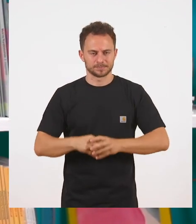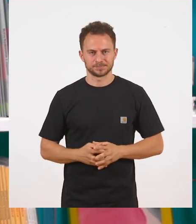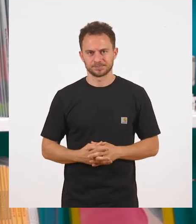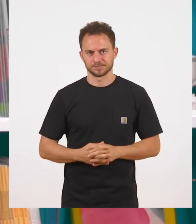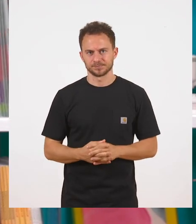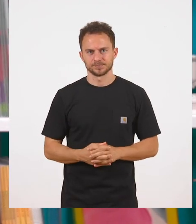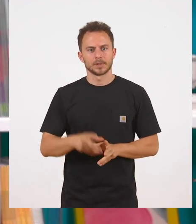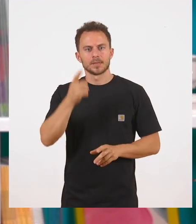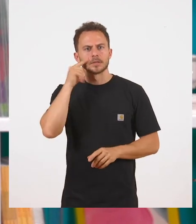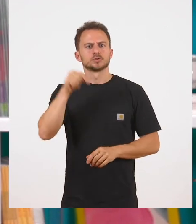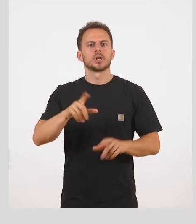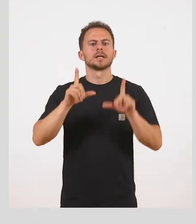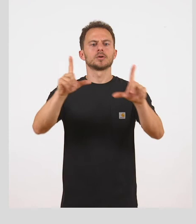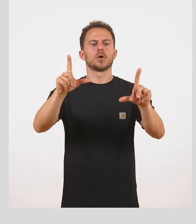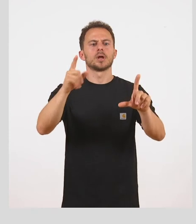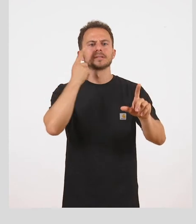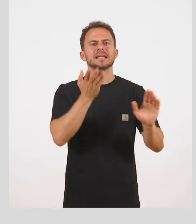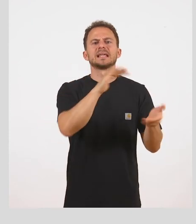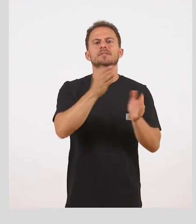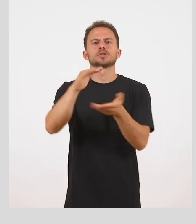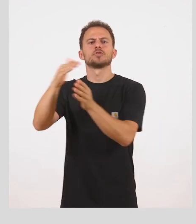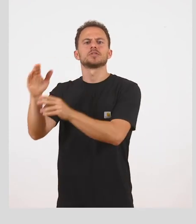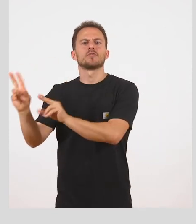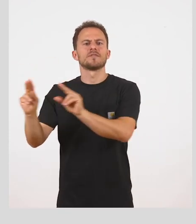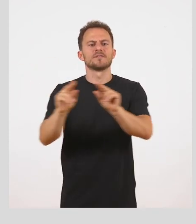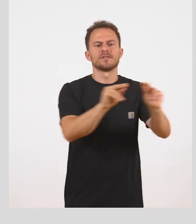λίγο την εικόνα. Ποιος κύβος πιστεύετε ότι ζυγίζει περισσότερο?